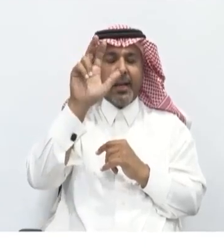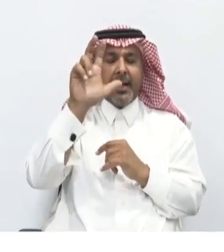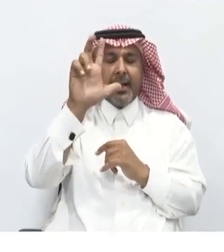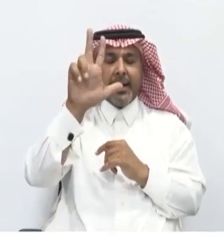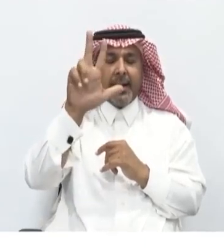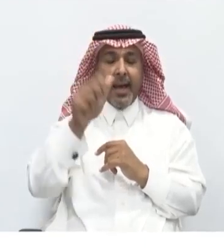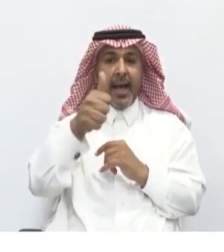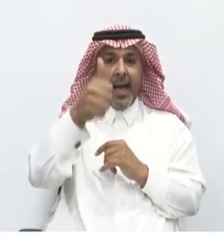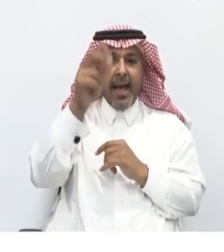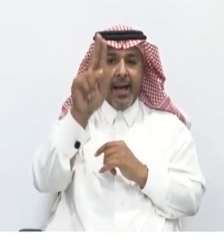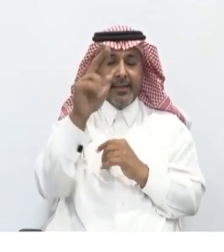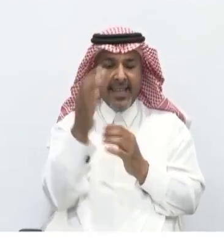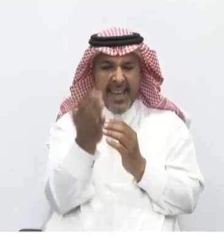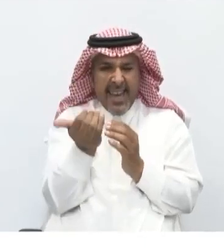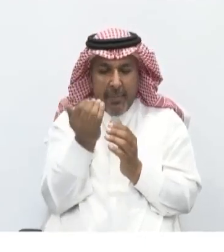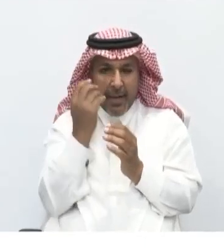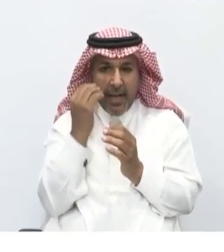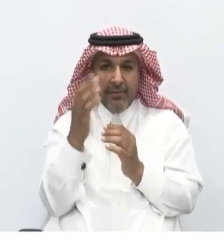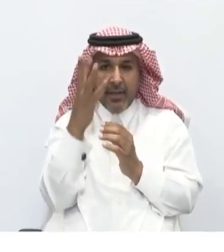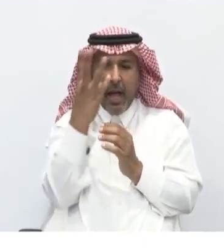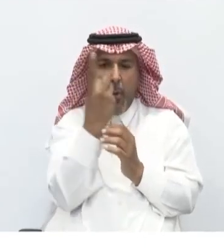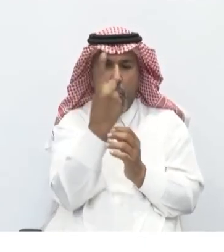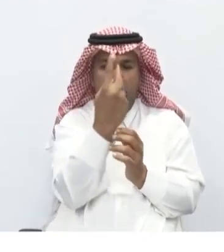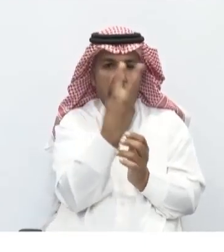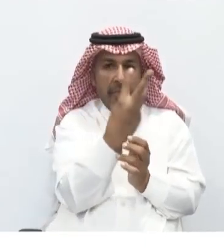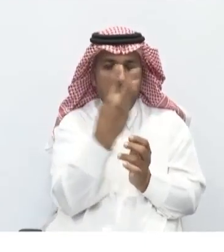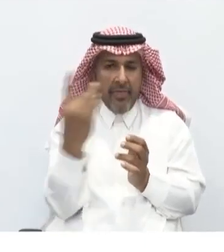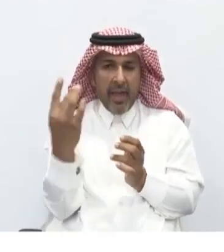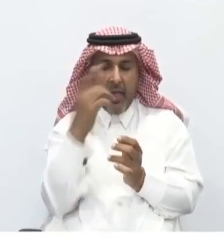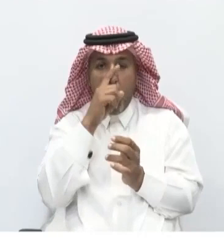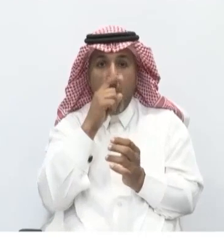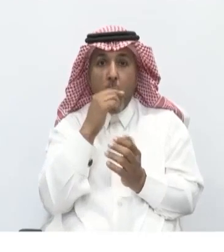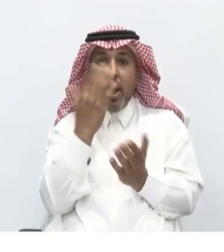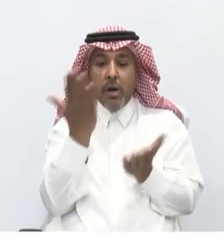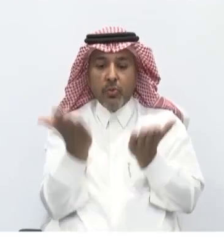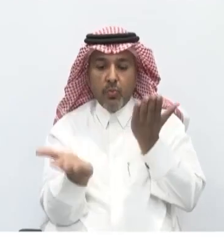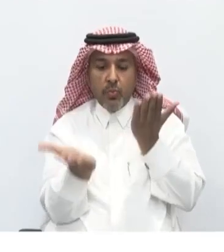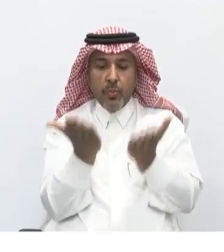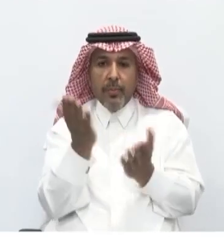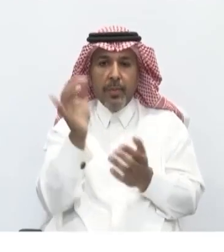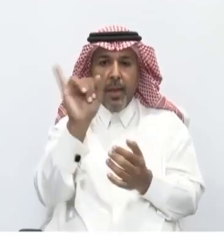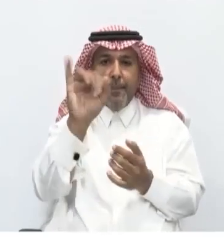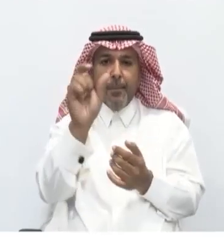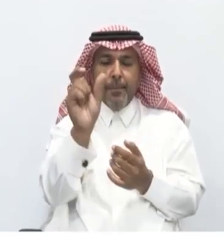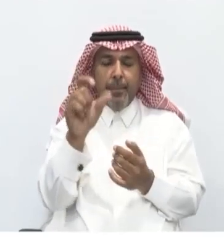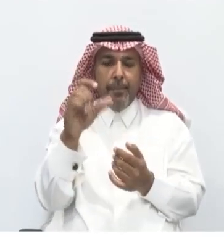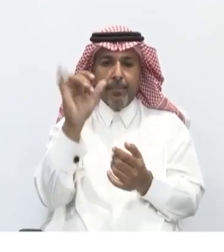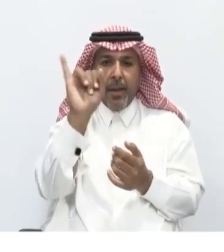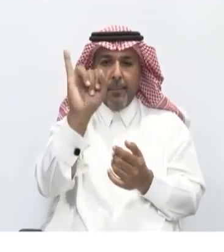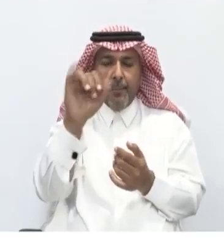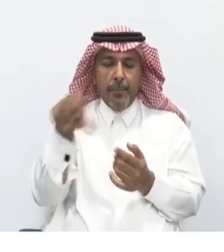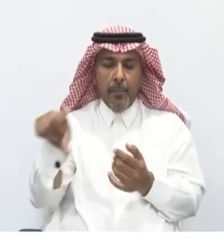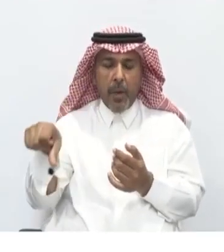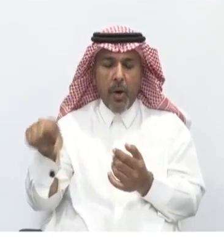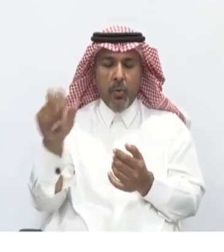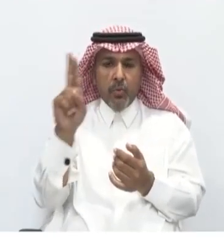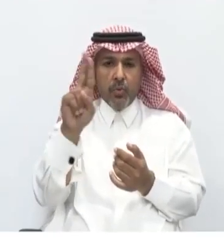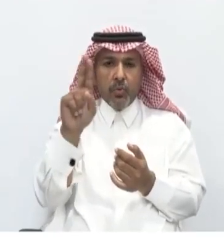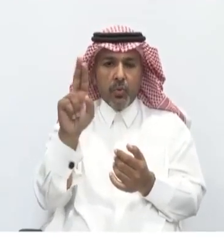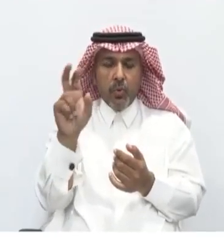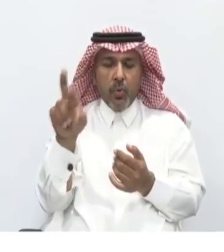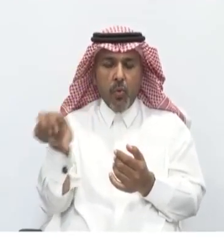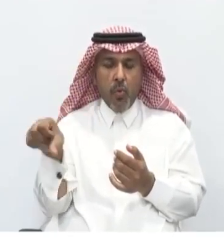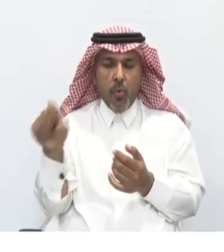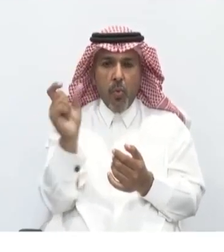والشرط ان تكون موزونه اذا لم تكن موزونه بالشكل الصحيح ستصبح النسب خطا النسبه الموليه هي